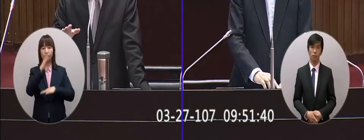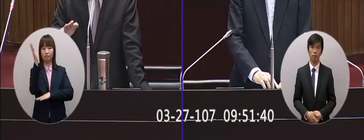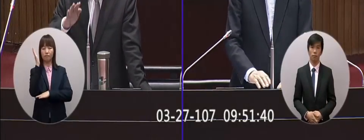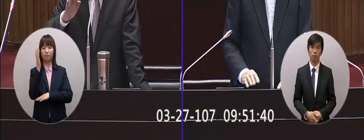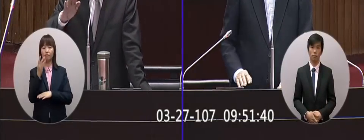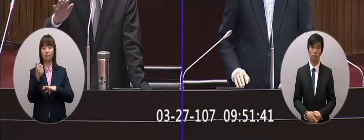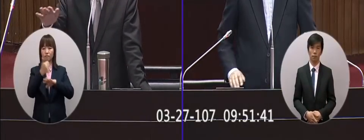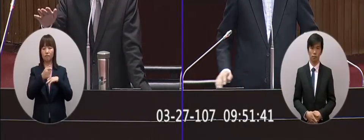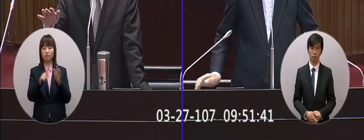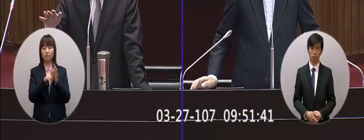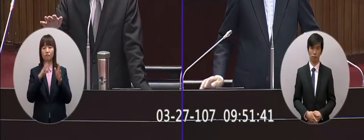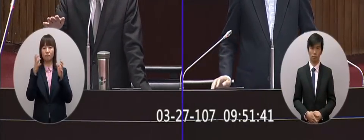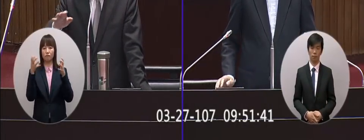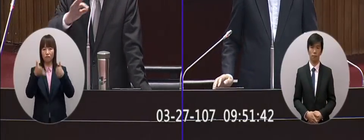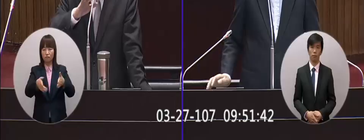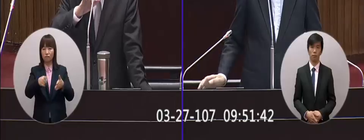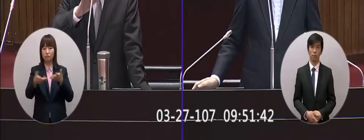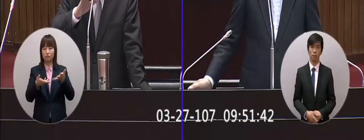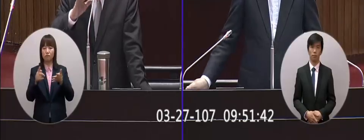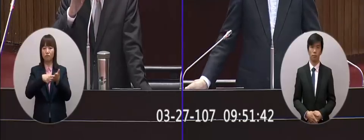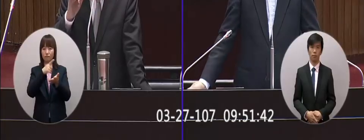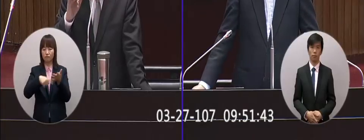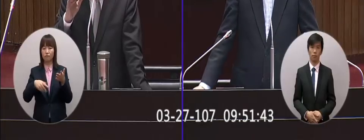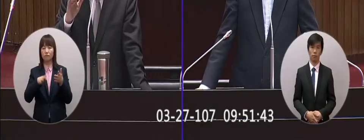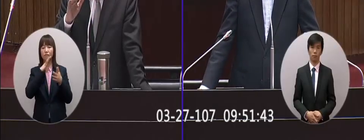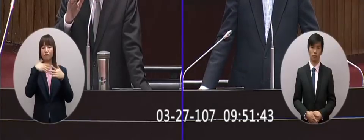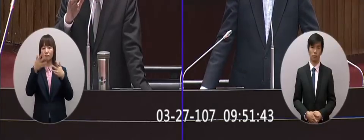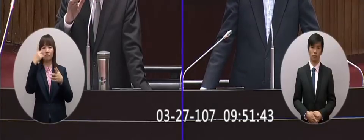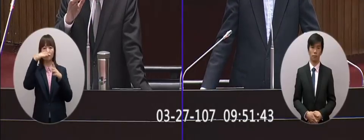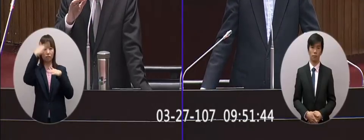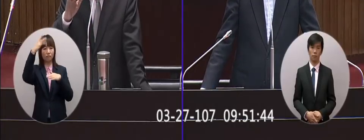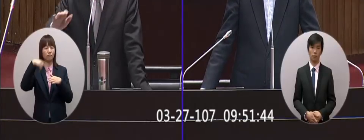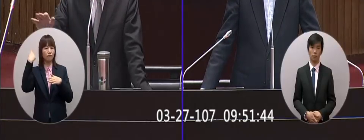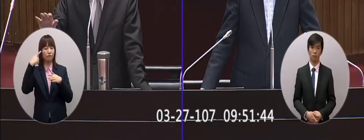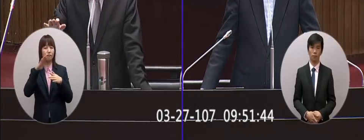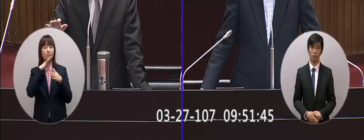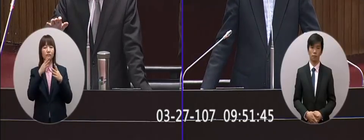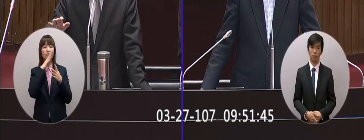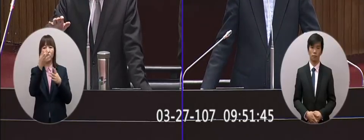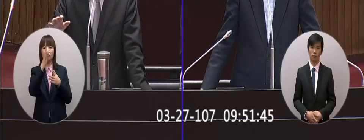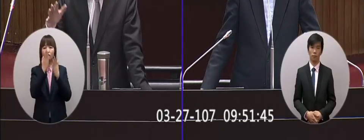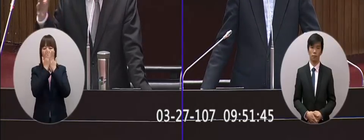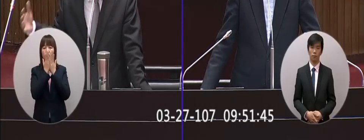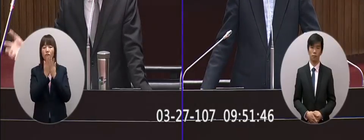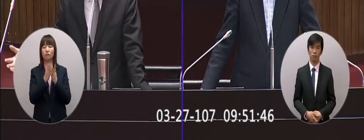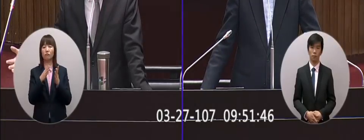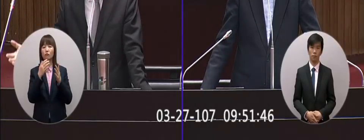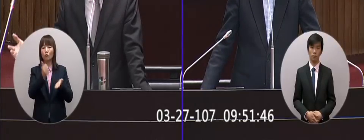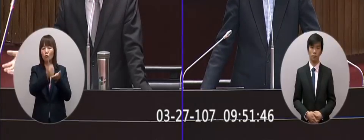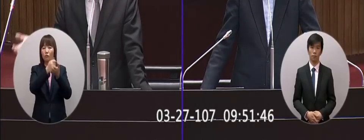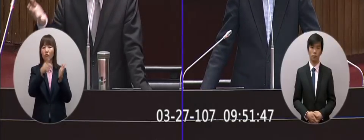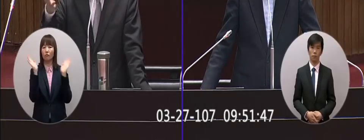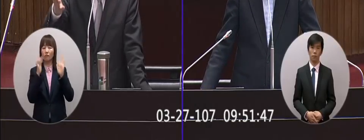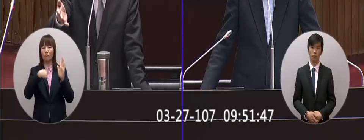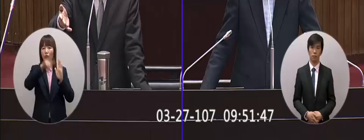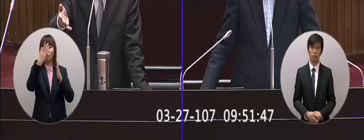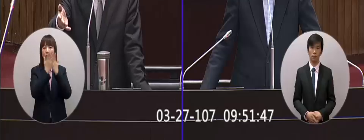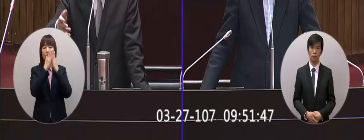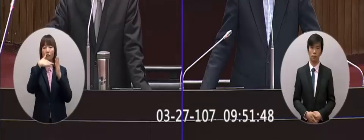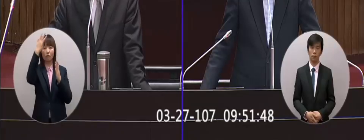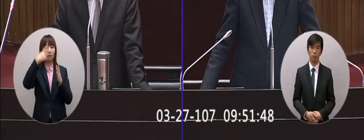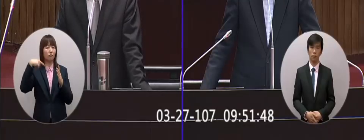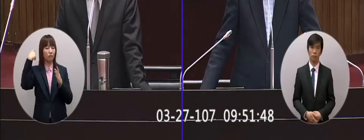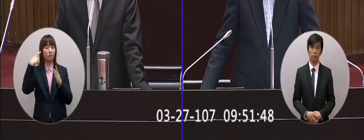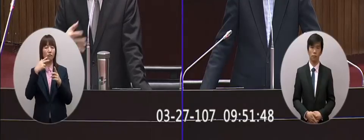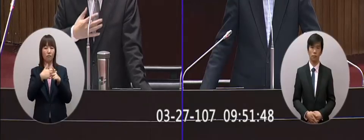府都在共同解决这个问题，包括哈让高职可以免学费，就是鼓励孩子去念高职